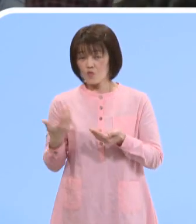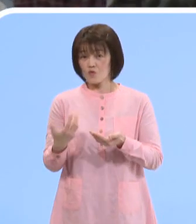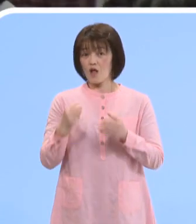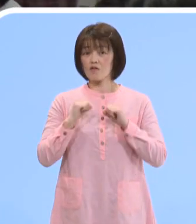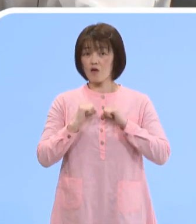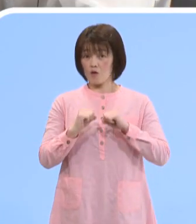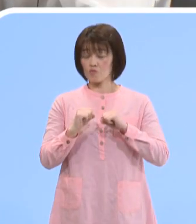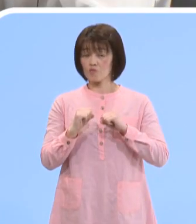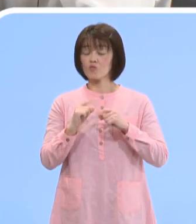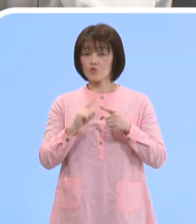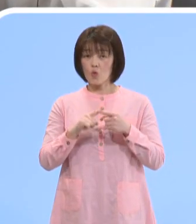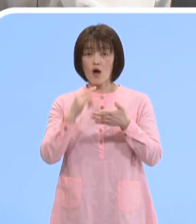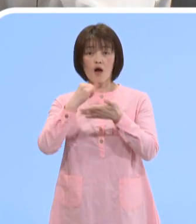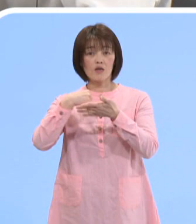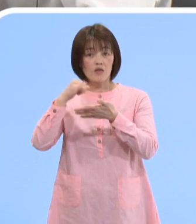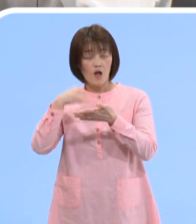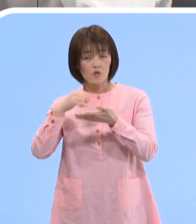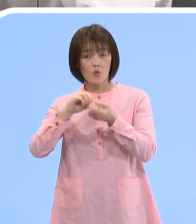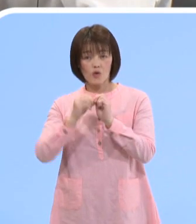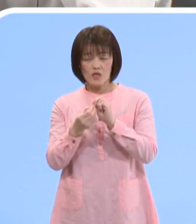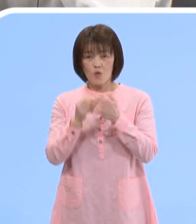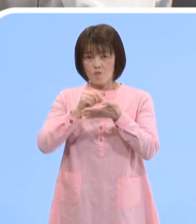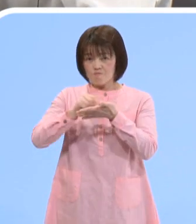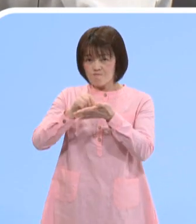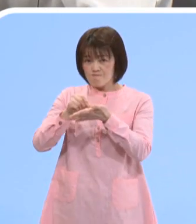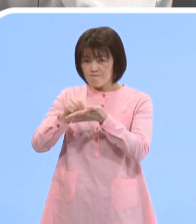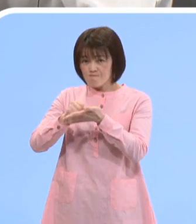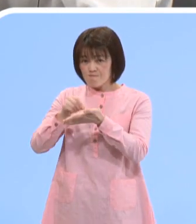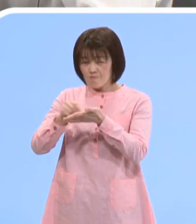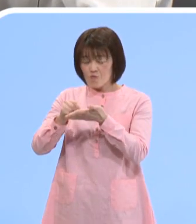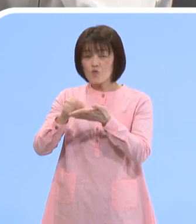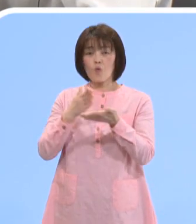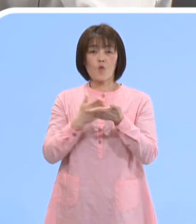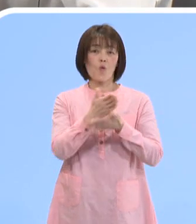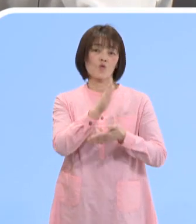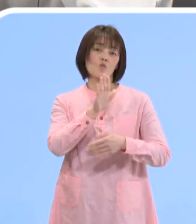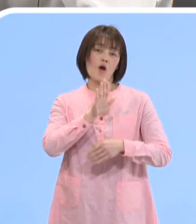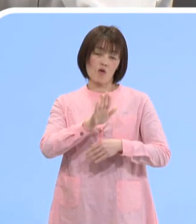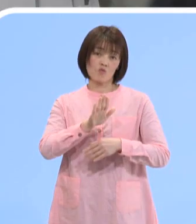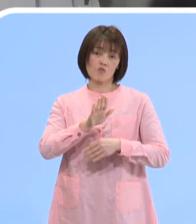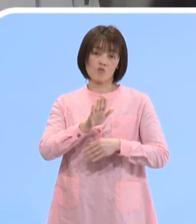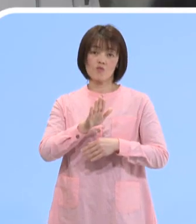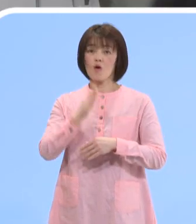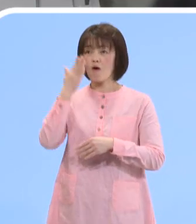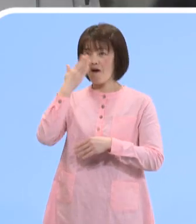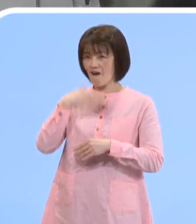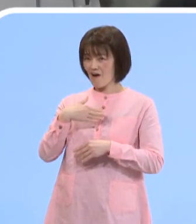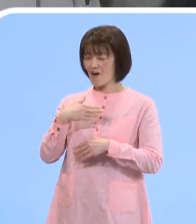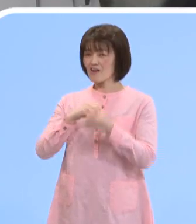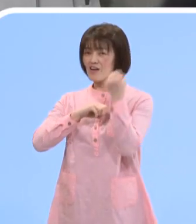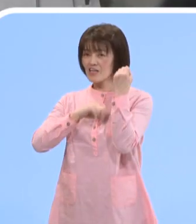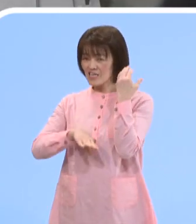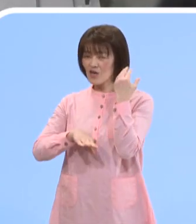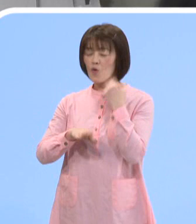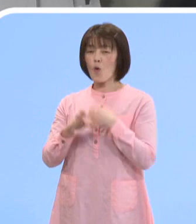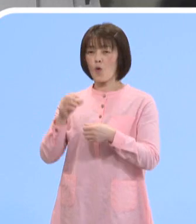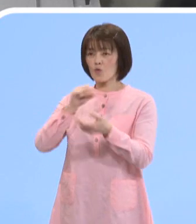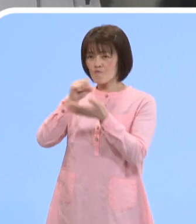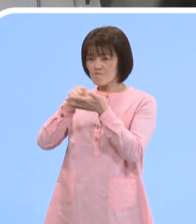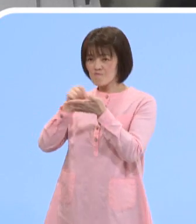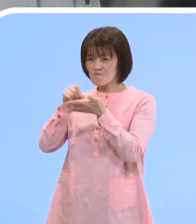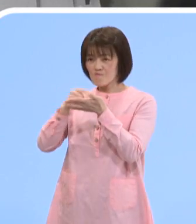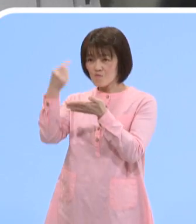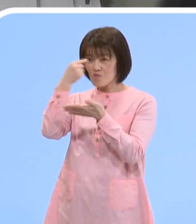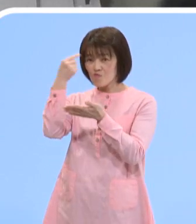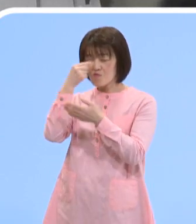たり、イラストやカラー漫画制作をするコースも。お、基本のデッサンもし